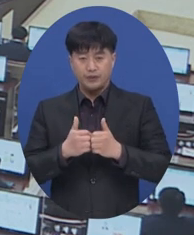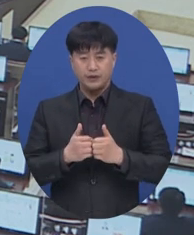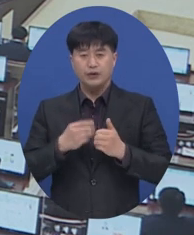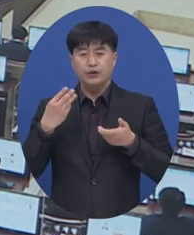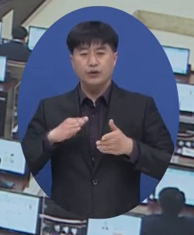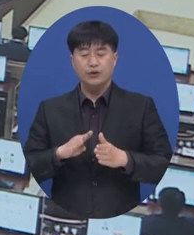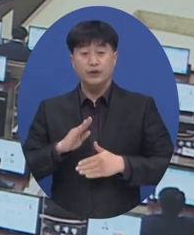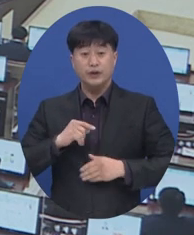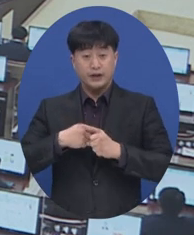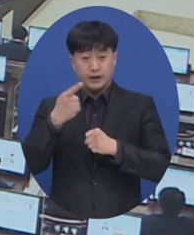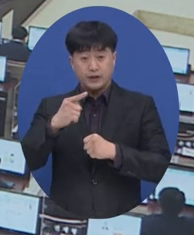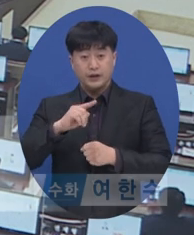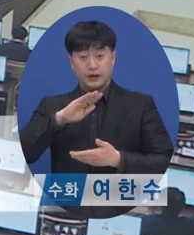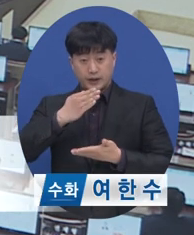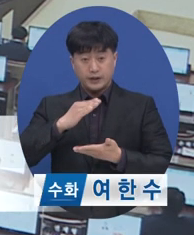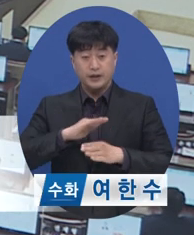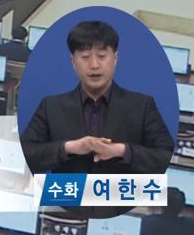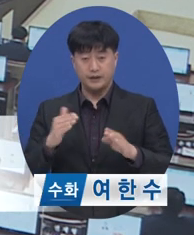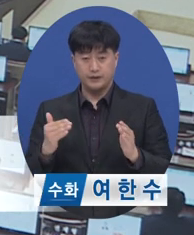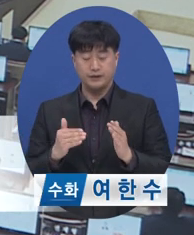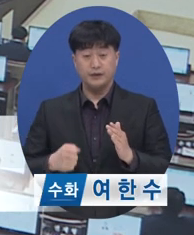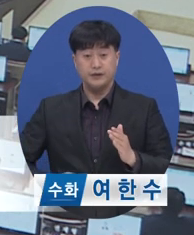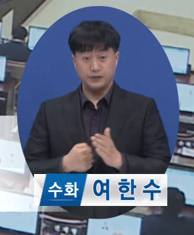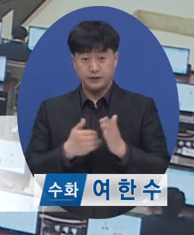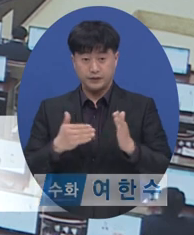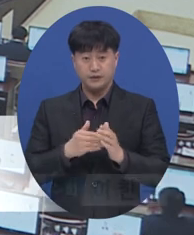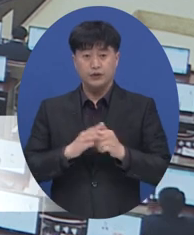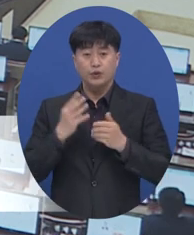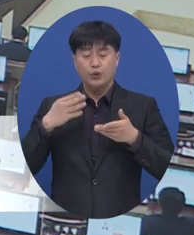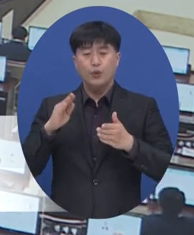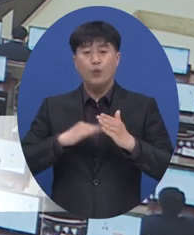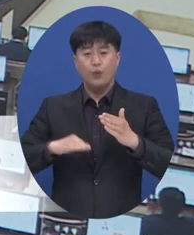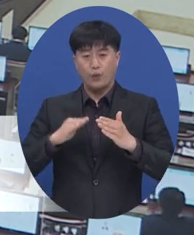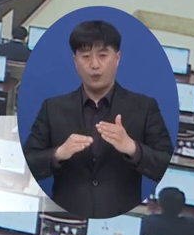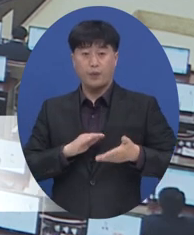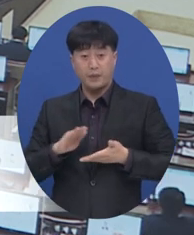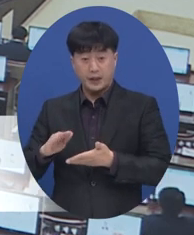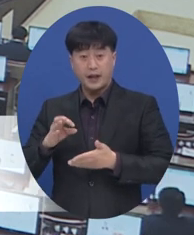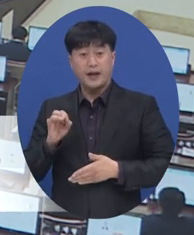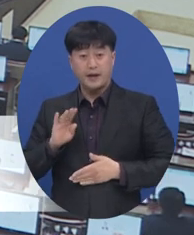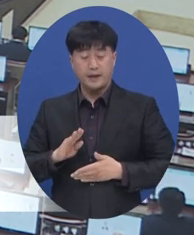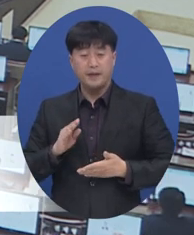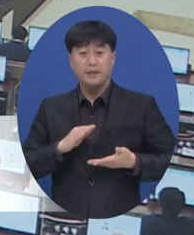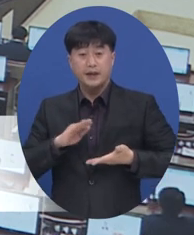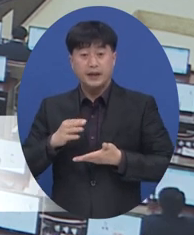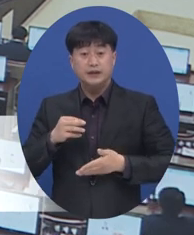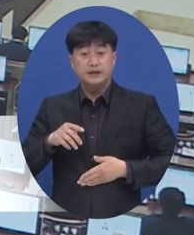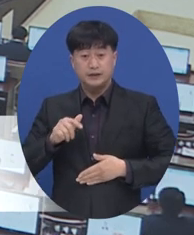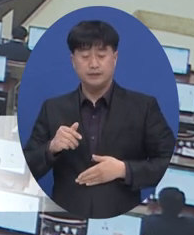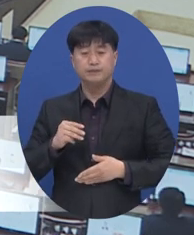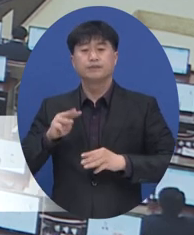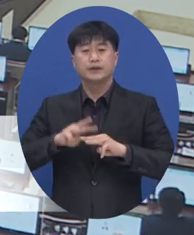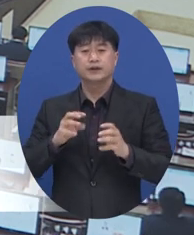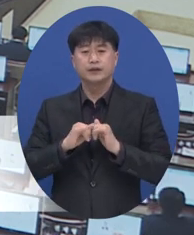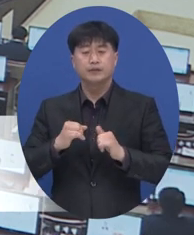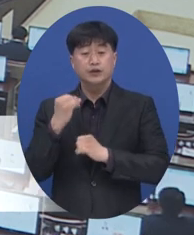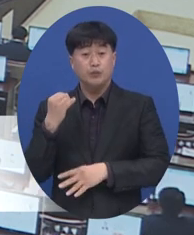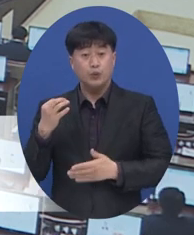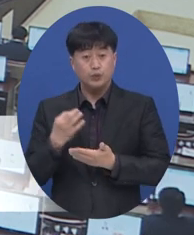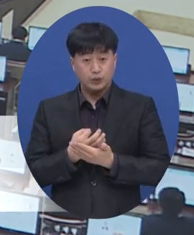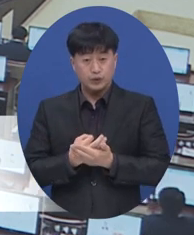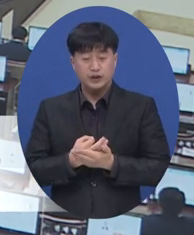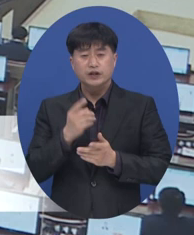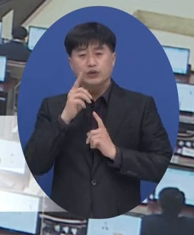경기도의회가 경기도의 내년도 살림살이를 처리했는데요. 경기도의 공공배달의 배달특급과 농민 기본소득 등 이재명